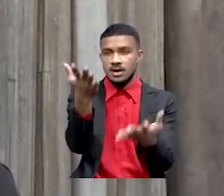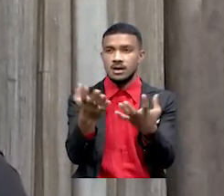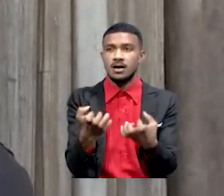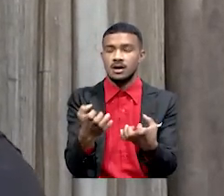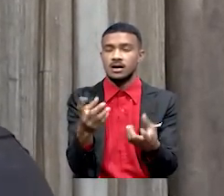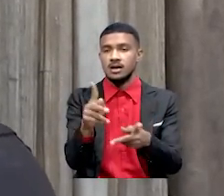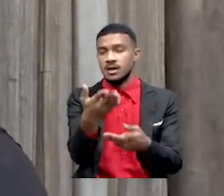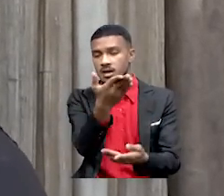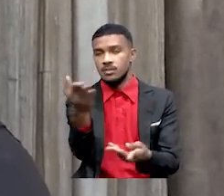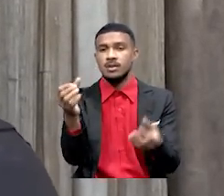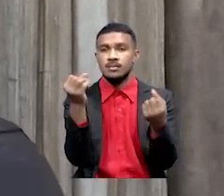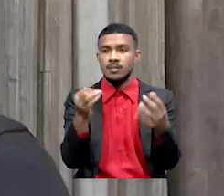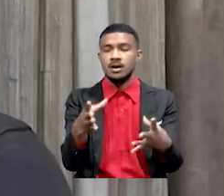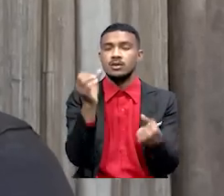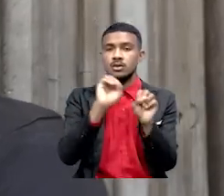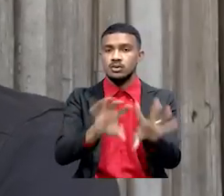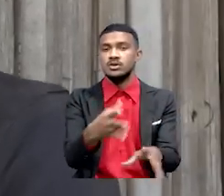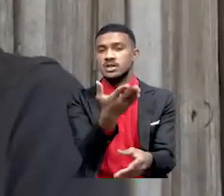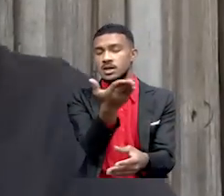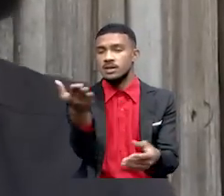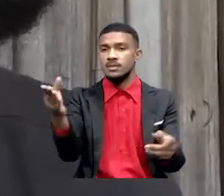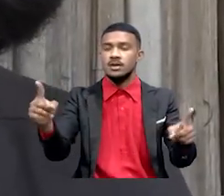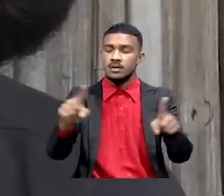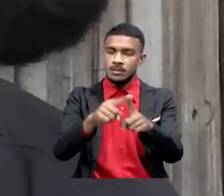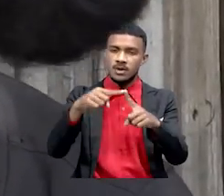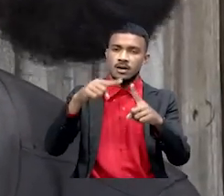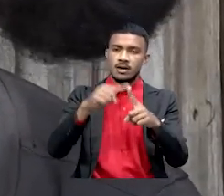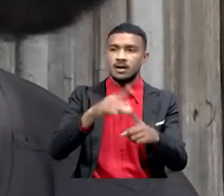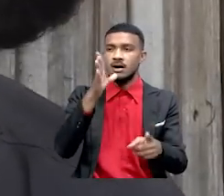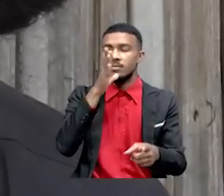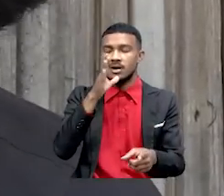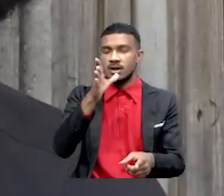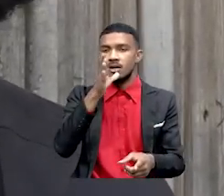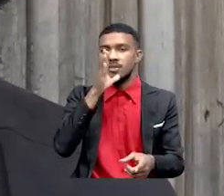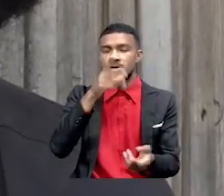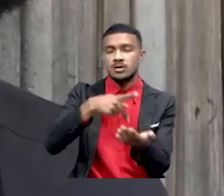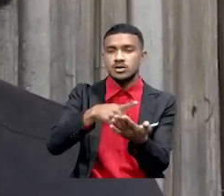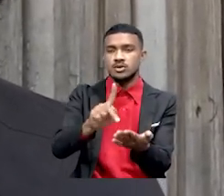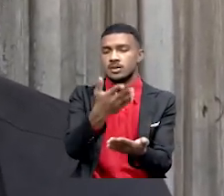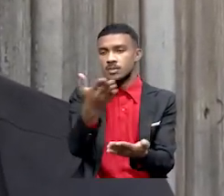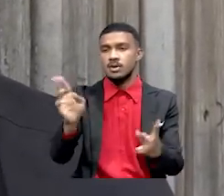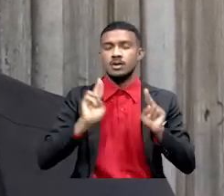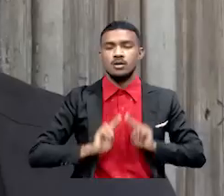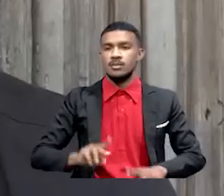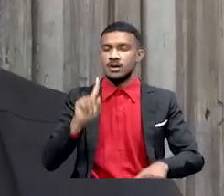bara Si kela de timi han sane ba ma ama to so sai mnero pa ma la belda so sa la belda